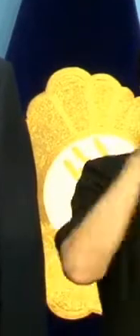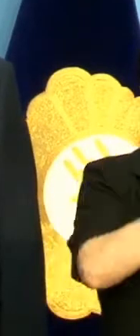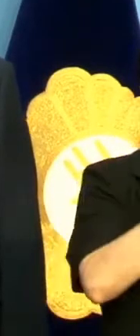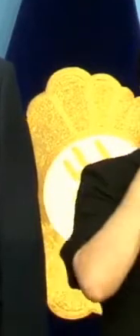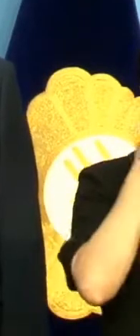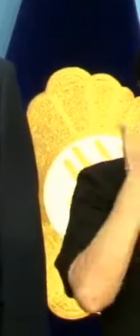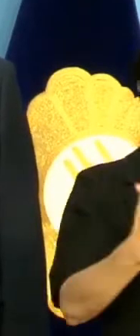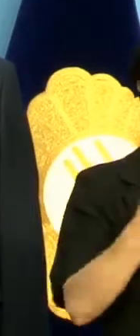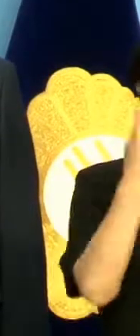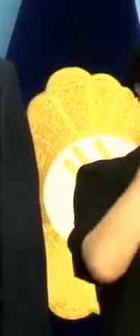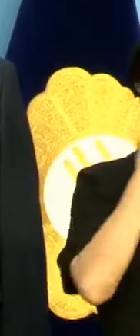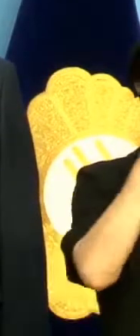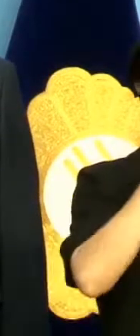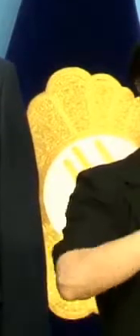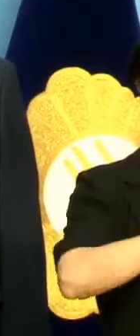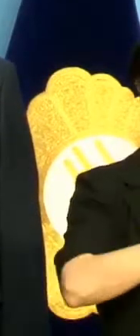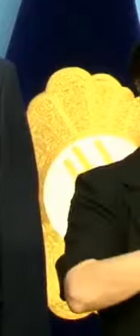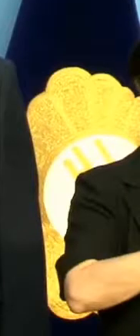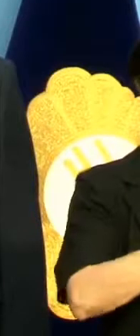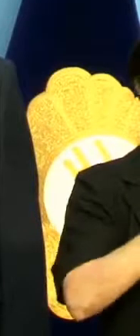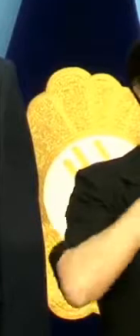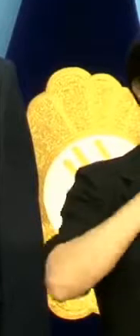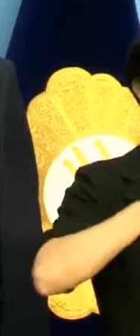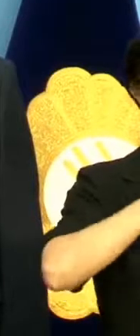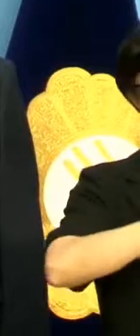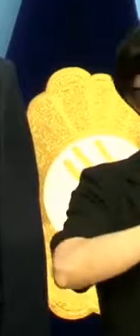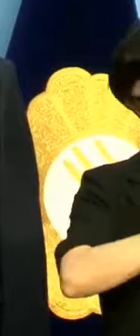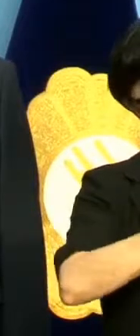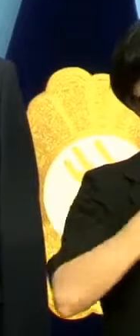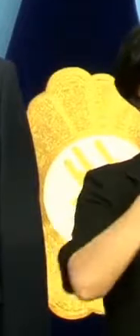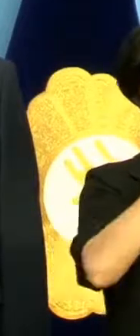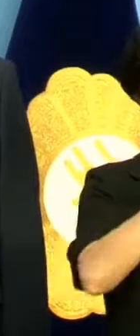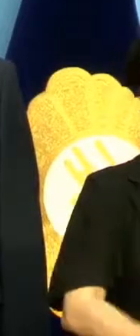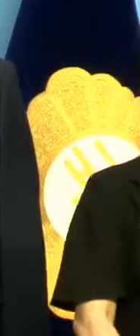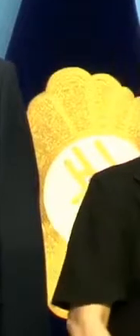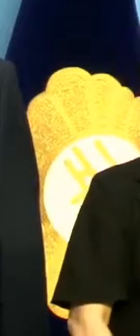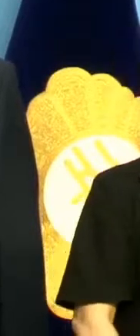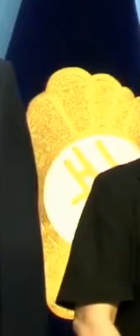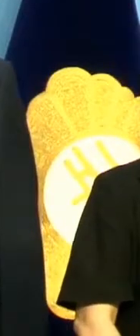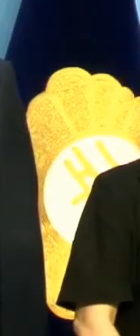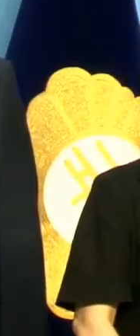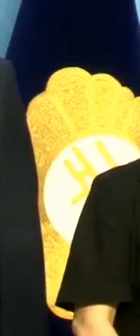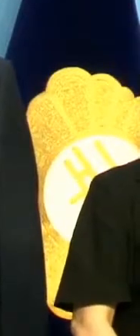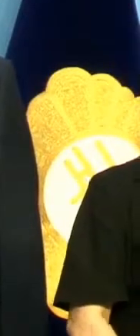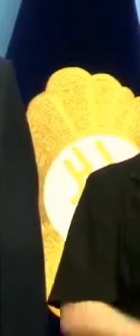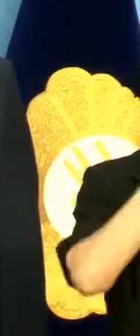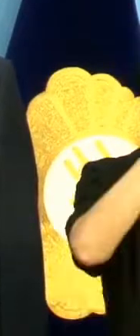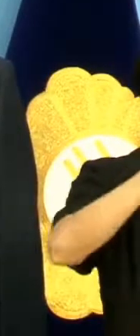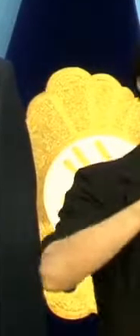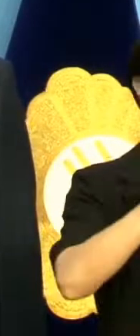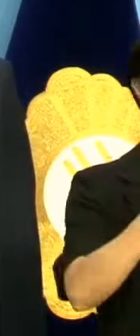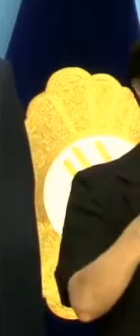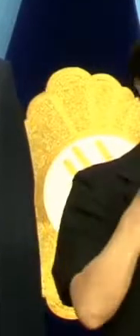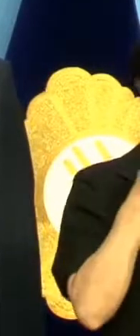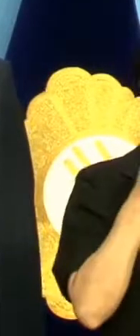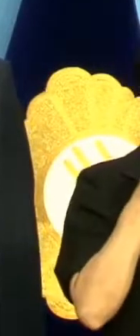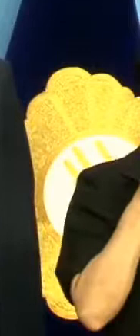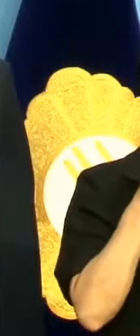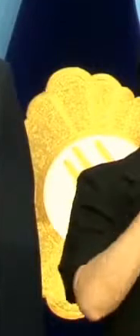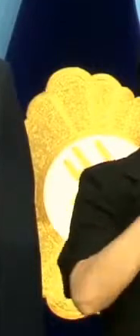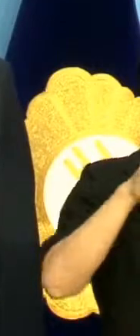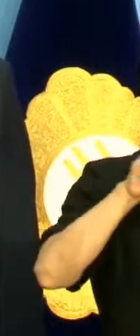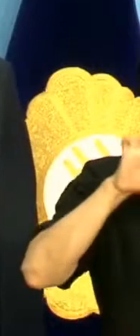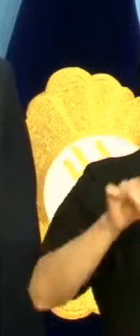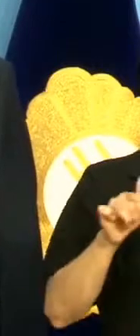정확한 수사를 통해서 사실을 주명 해주기를 바랍니다 앞으로 국민의 힘이 d 스타